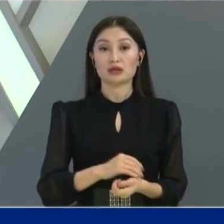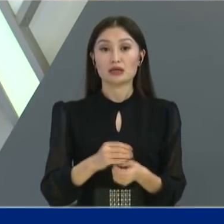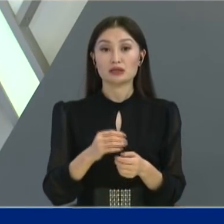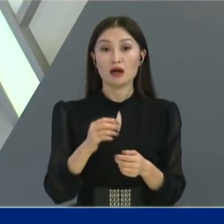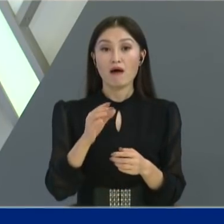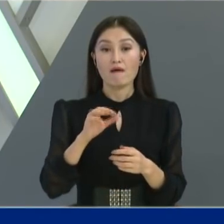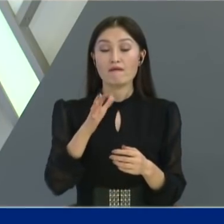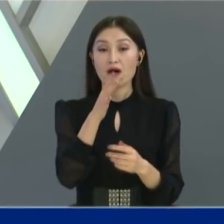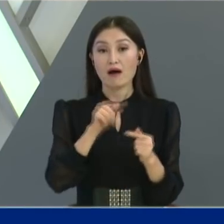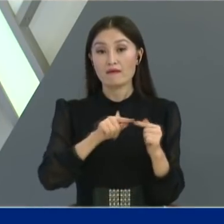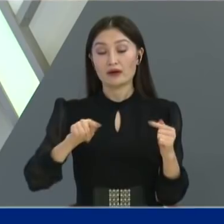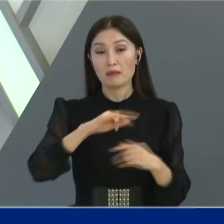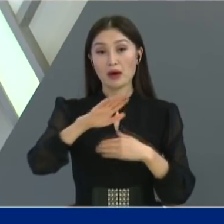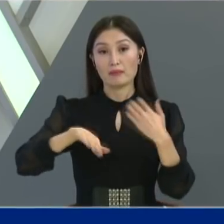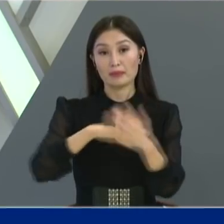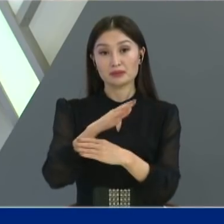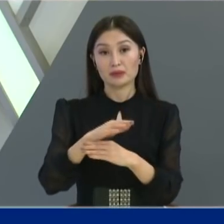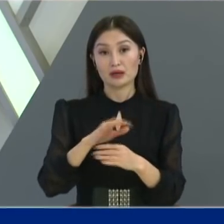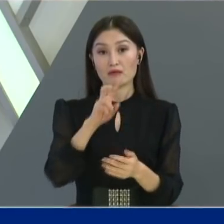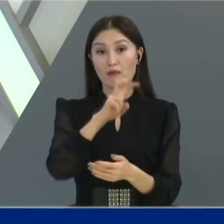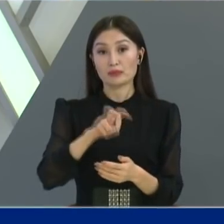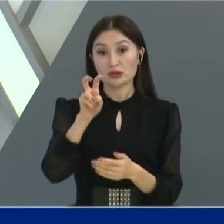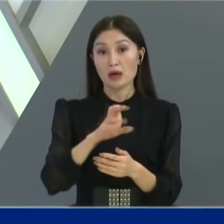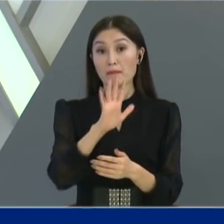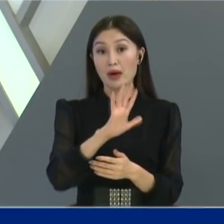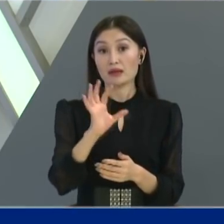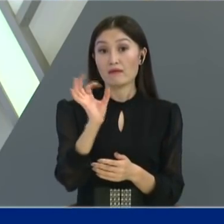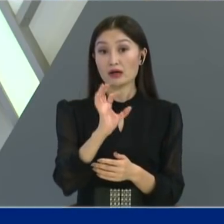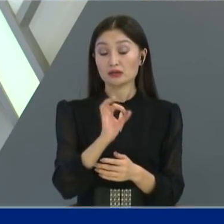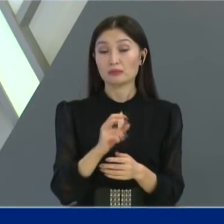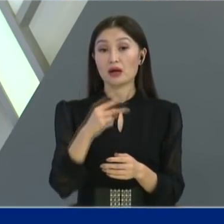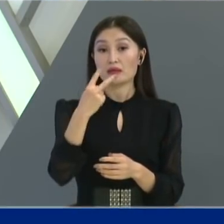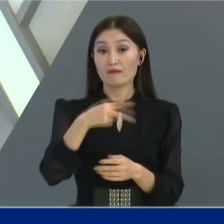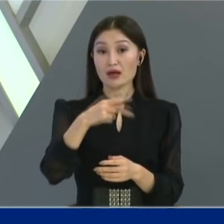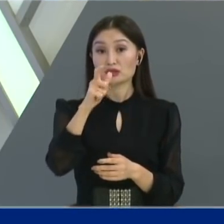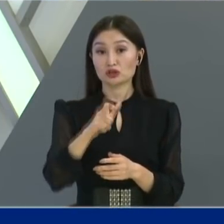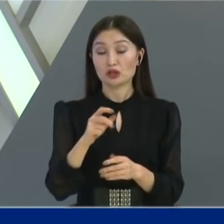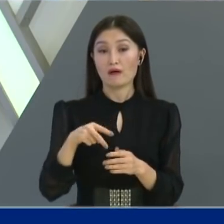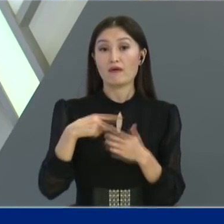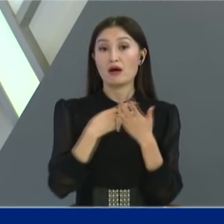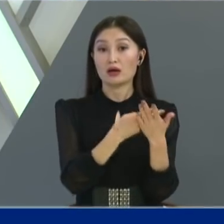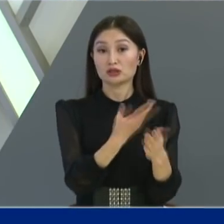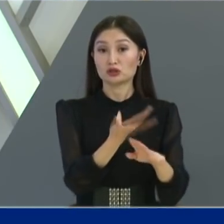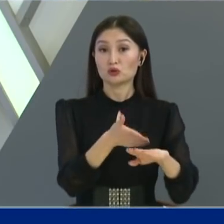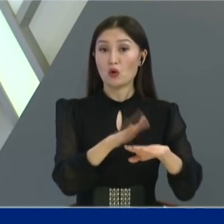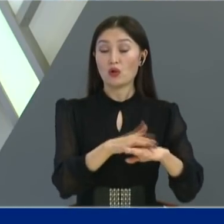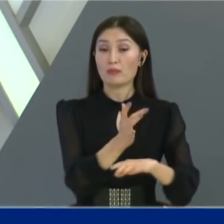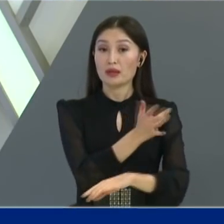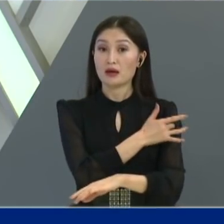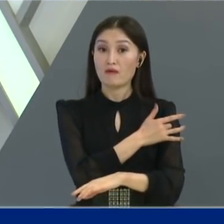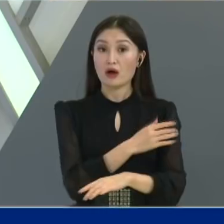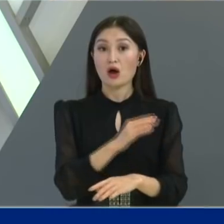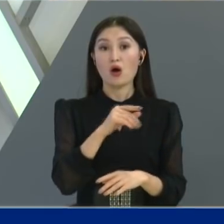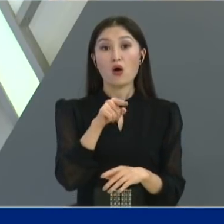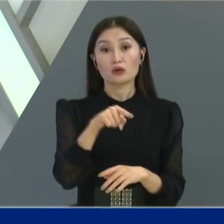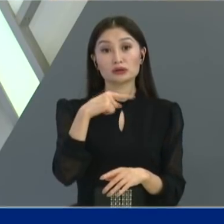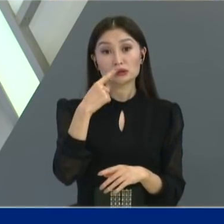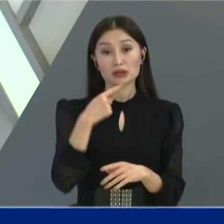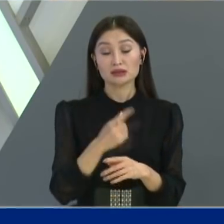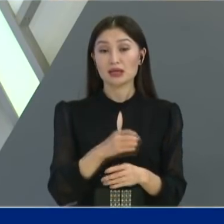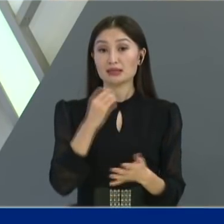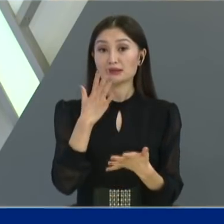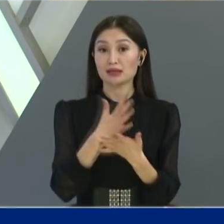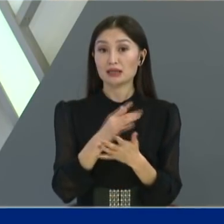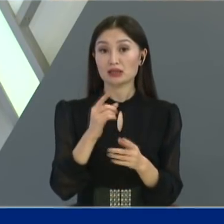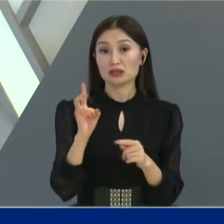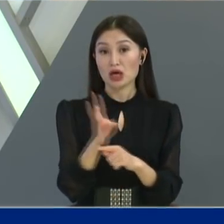центра Сабырбек Жумабеков. Так, 5 октября поступили 20 человек с тяжелыми травмами. Жумабеков отметил, что в центре за